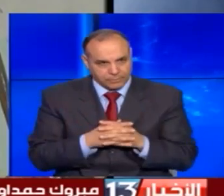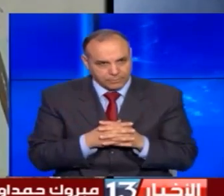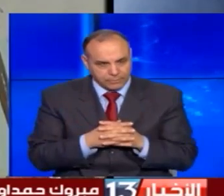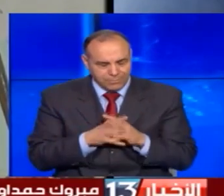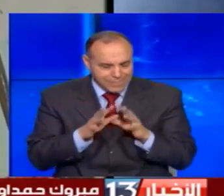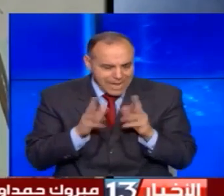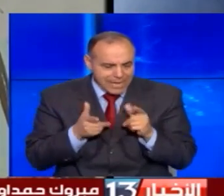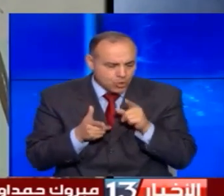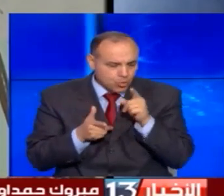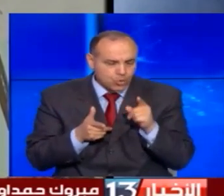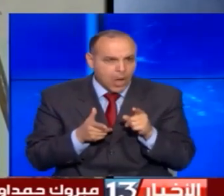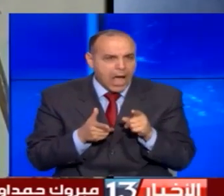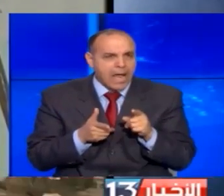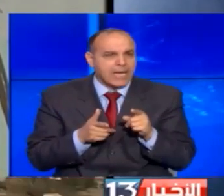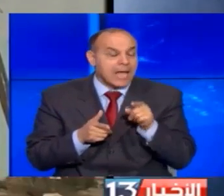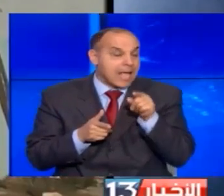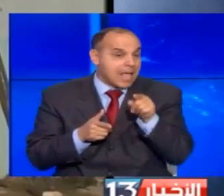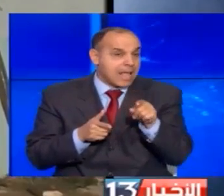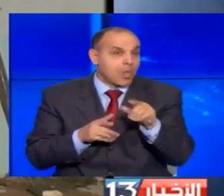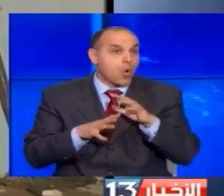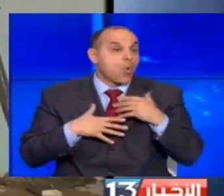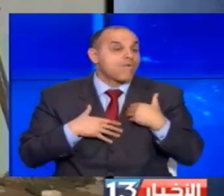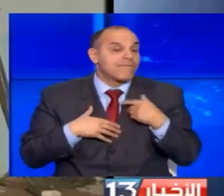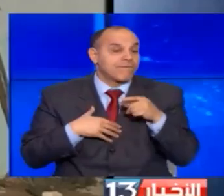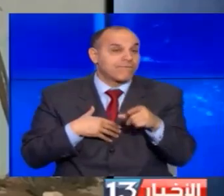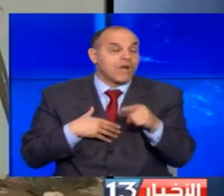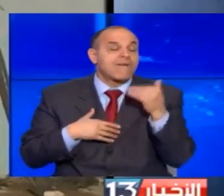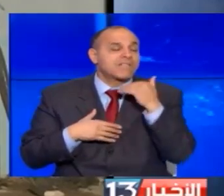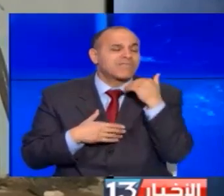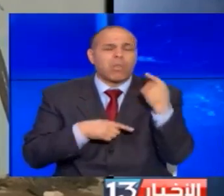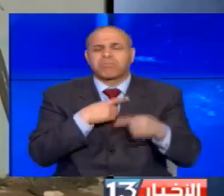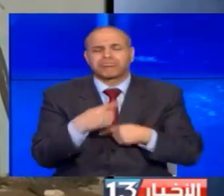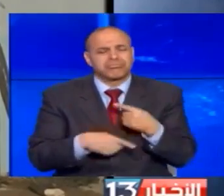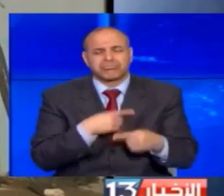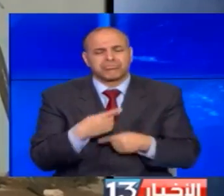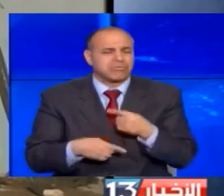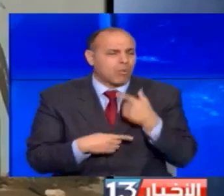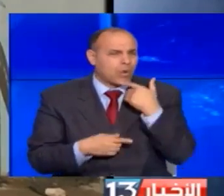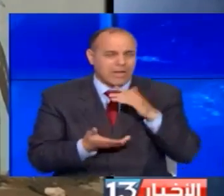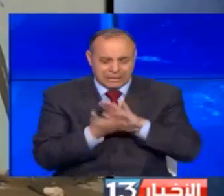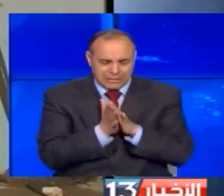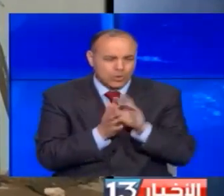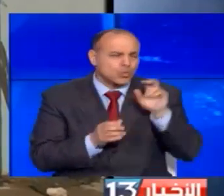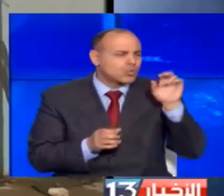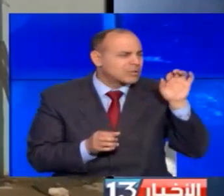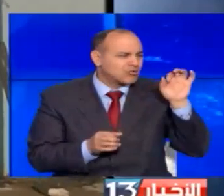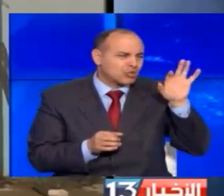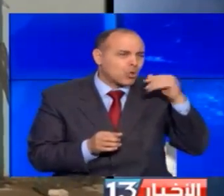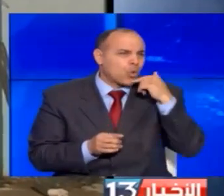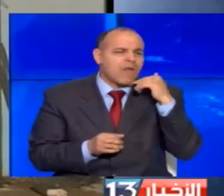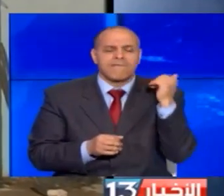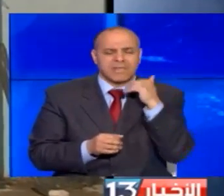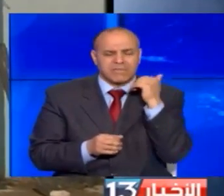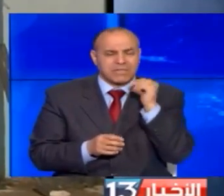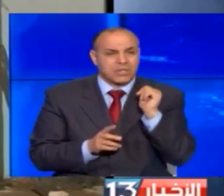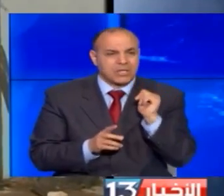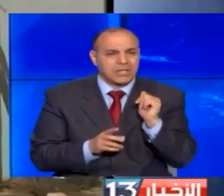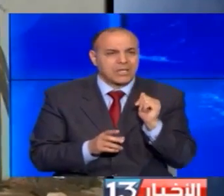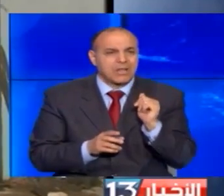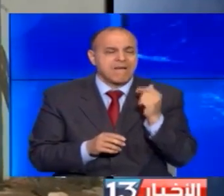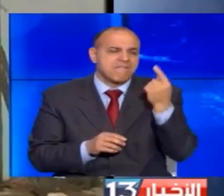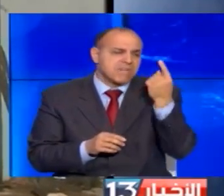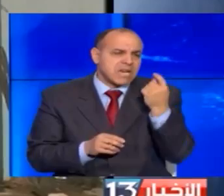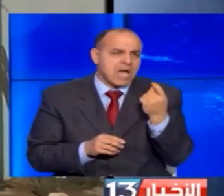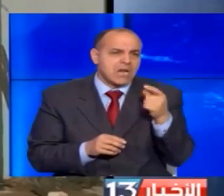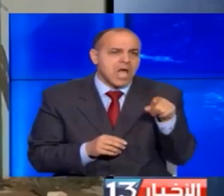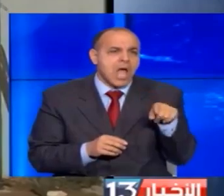وعلاش تغيرت الوضعيه شويه؟ على خاطر الناس كل ولات تحب السرعه تمشي، معناها الطول من المعصر السوري اسرع، معناها نجم في النهار يخدم